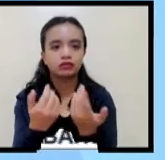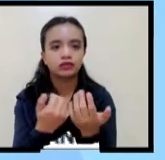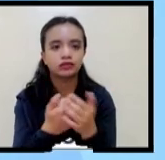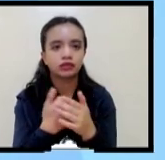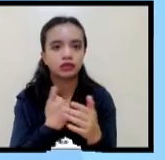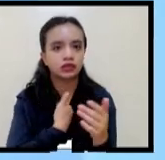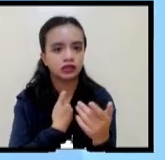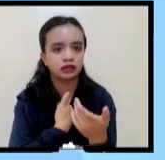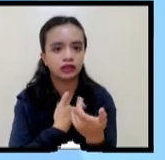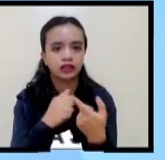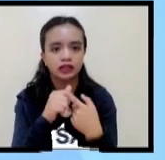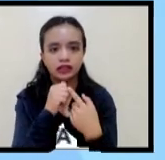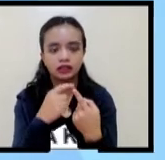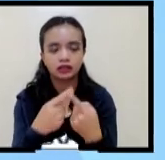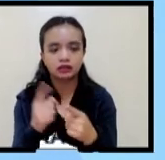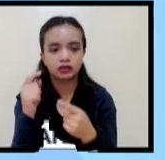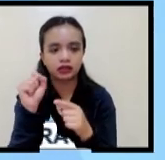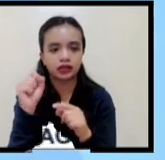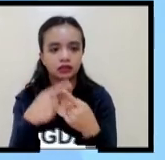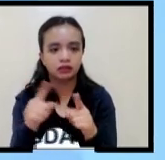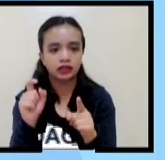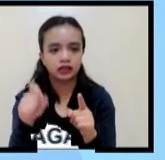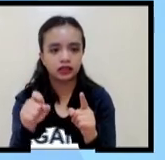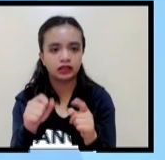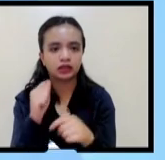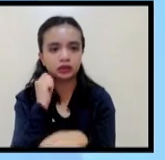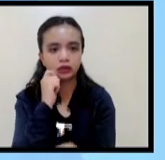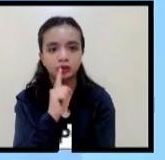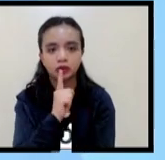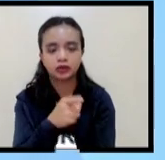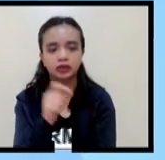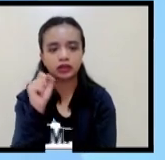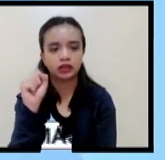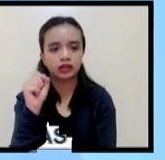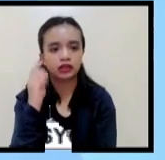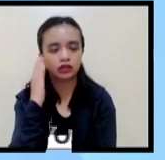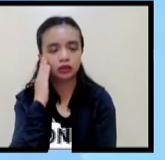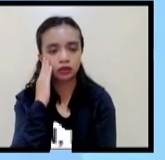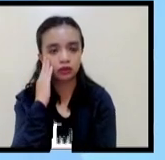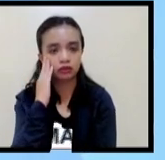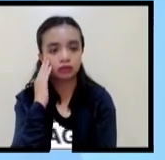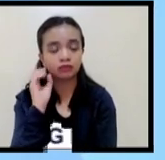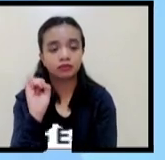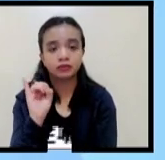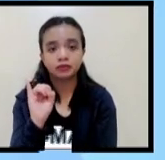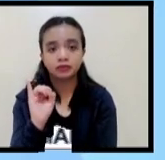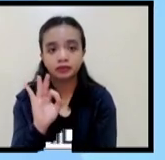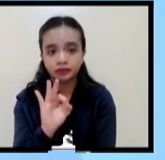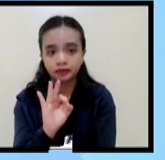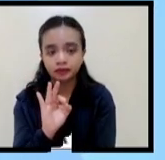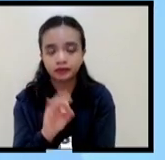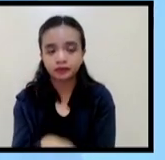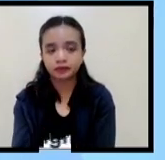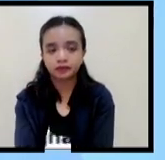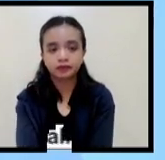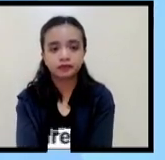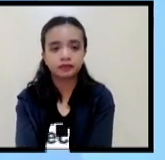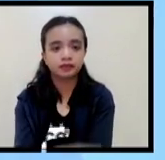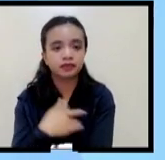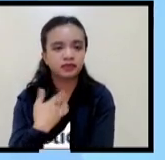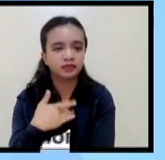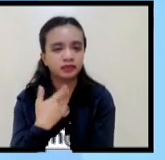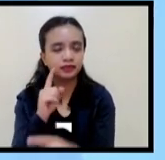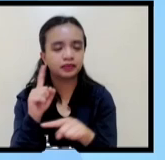Hindi yung fighting but fighter, kailangan palaban ka talaga. And you know na if ever man na ma-feel mo na hindi mo na